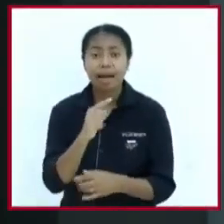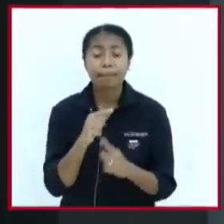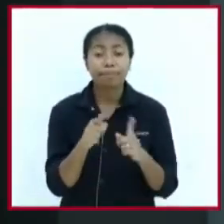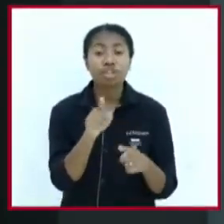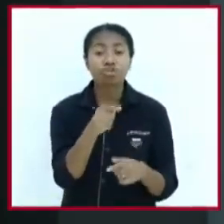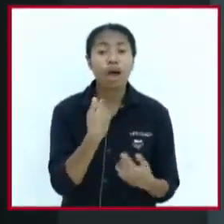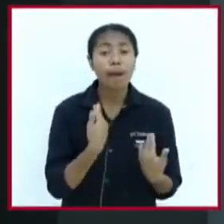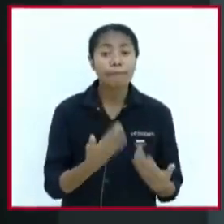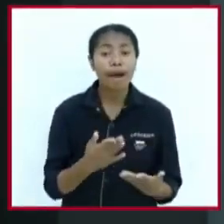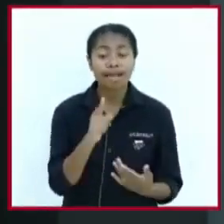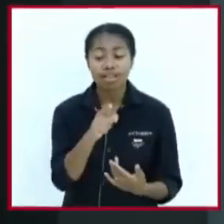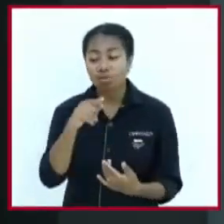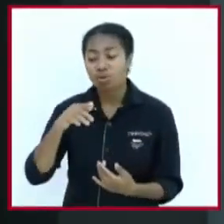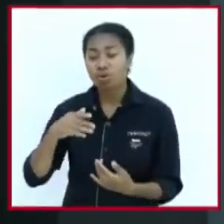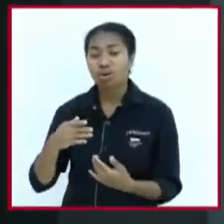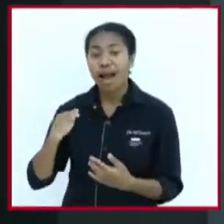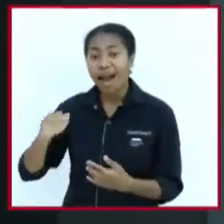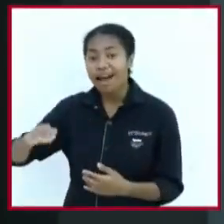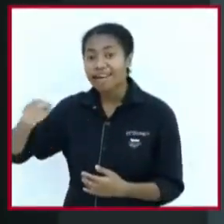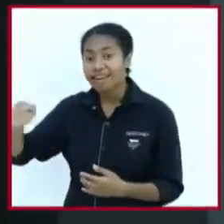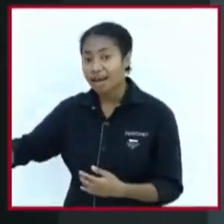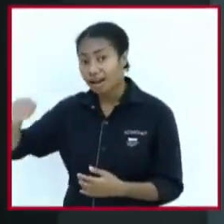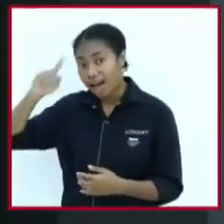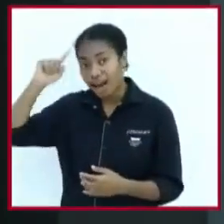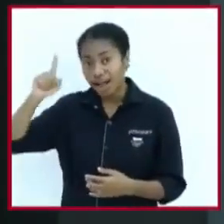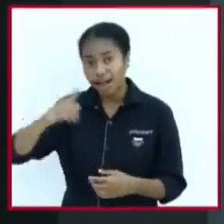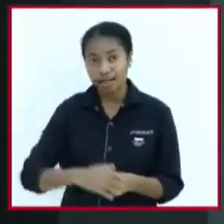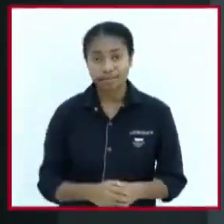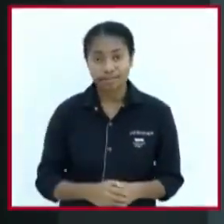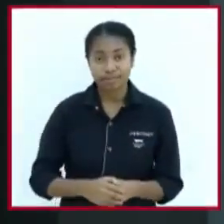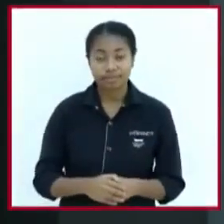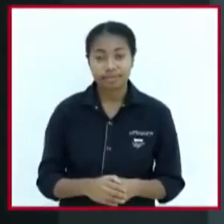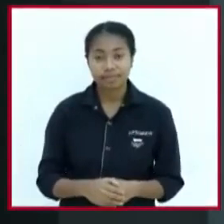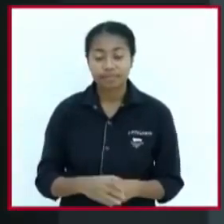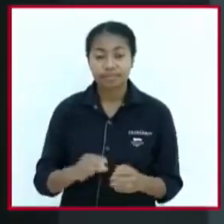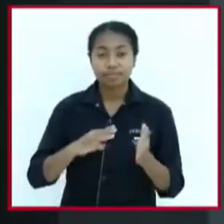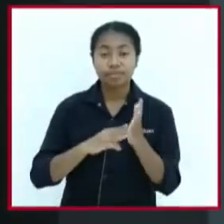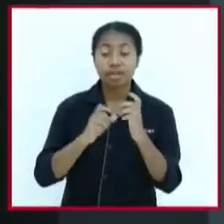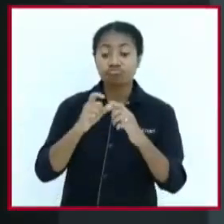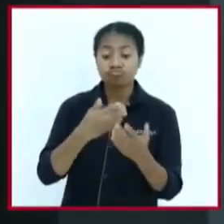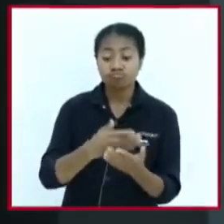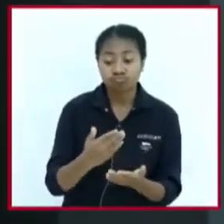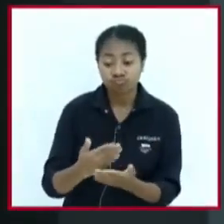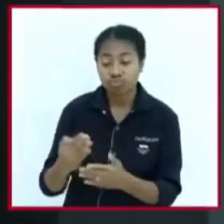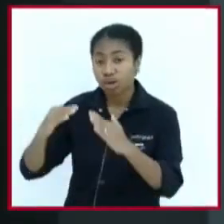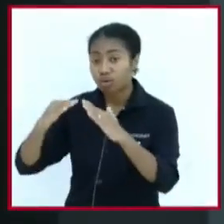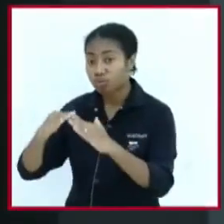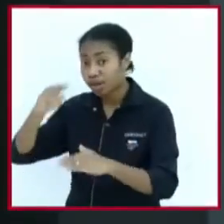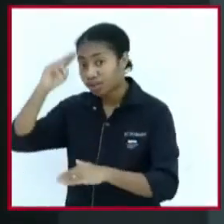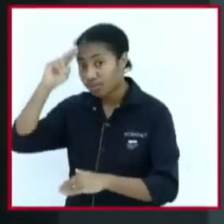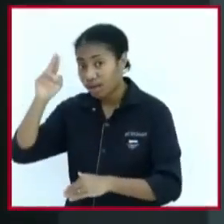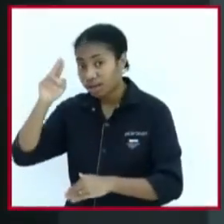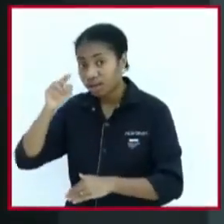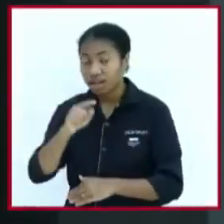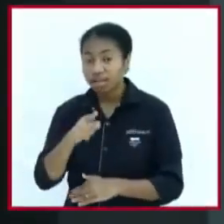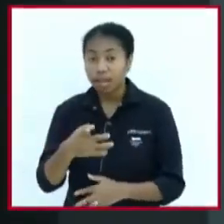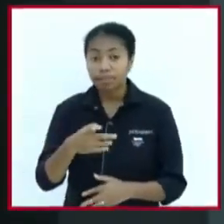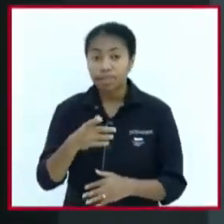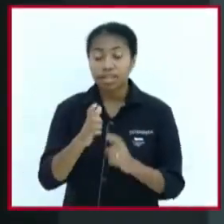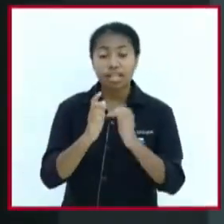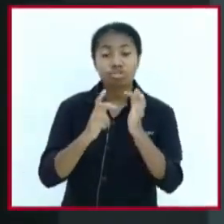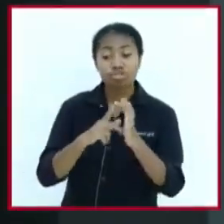berhak atas rumah mushaf pelayan di rumah Tuhan Yesus anak dan pemilik rumah Tuhan